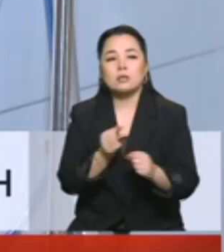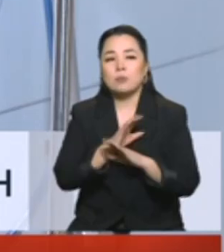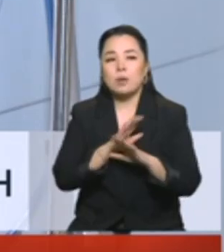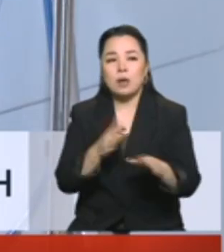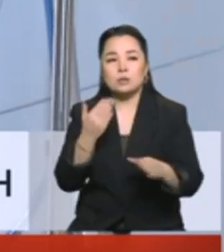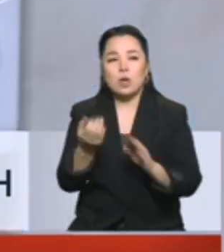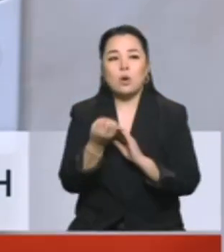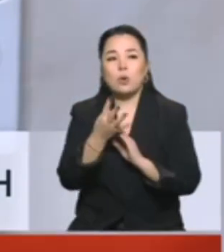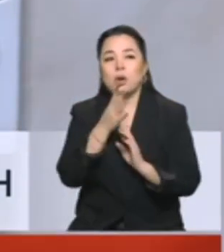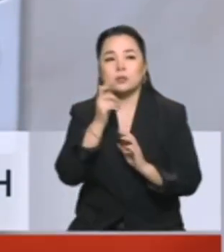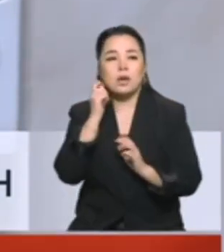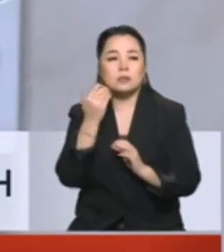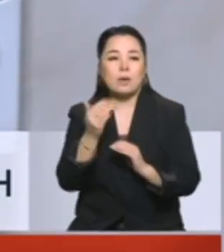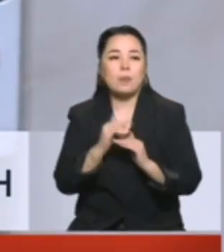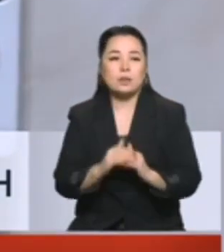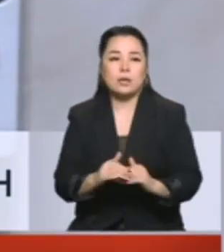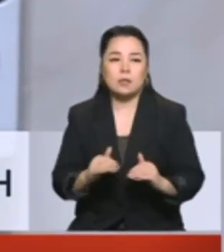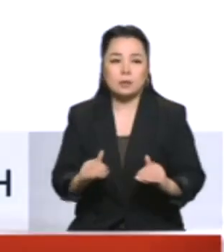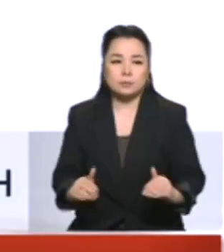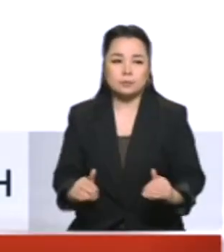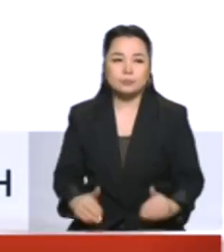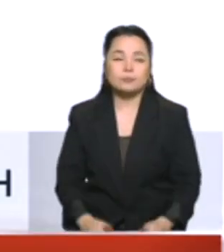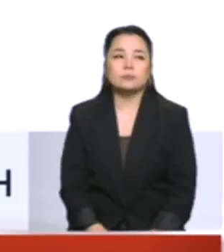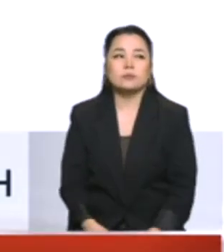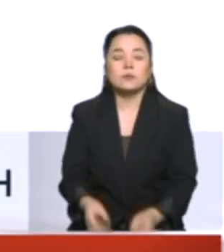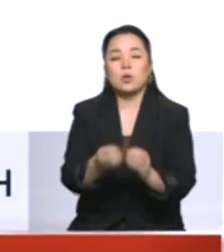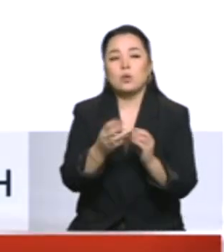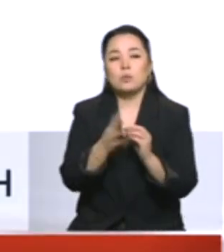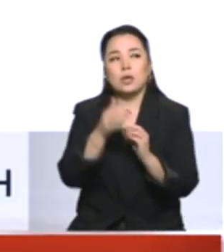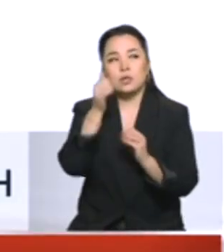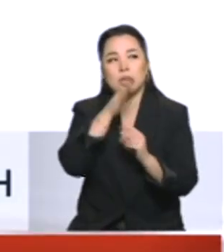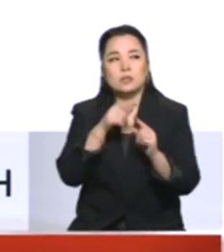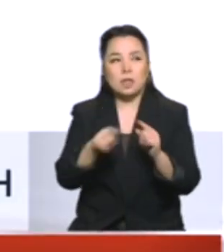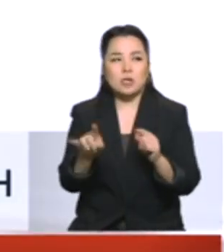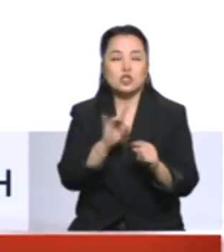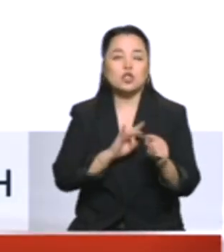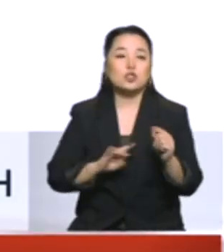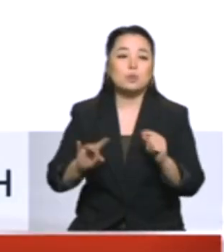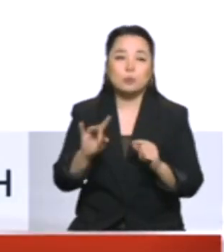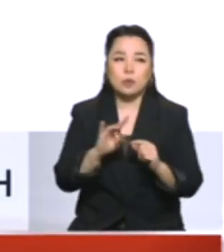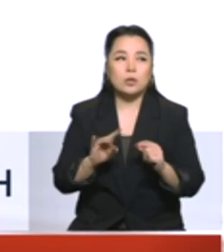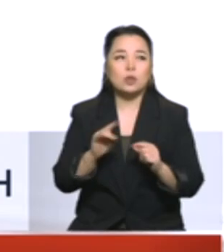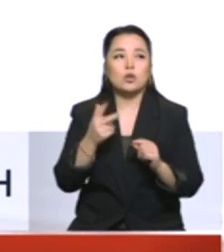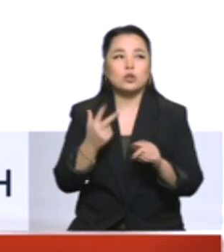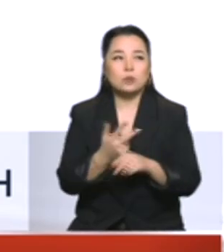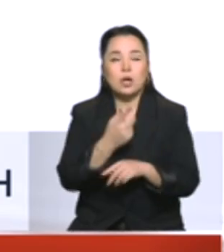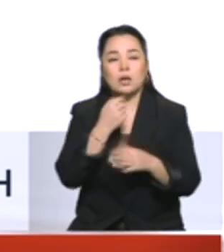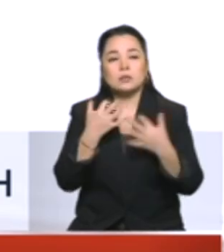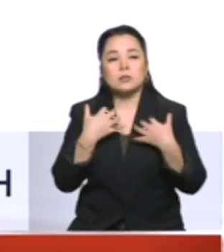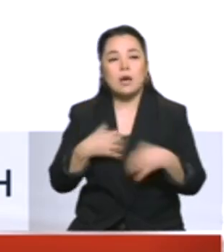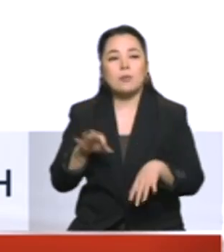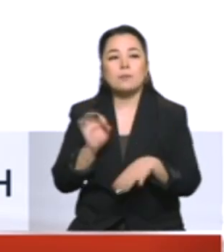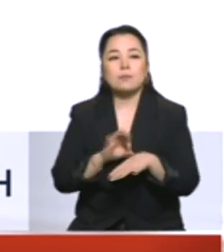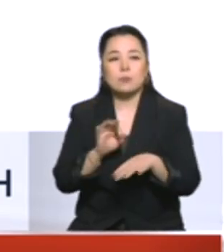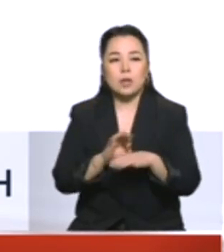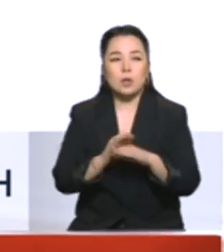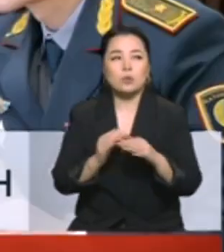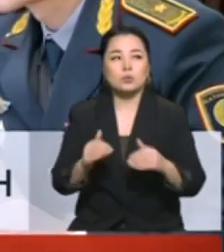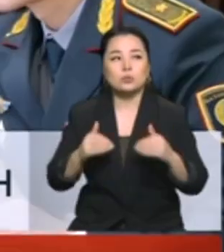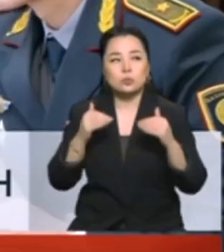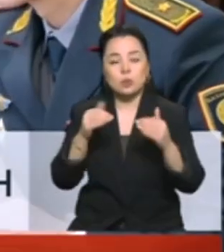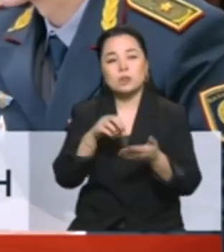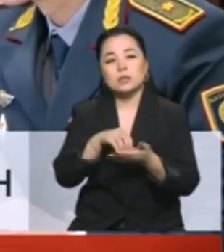мен 14 жасқа дейінгі балалар. Соңғы 15 жылдың ішінде республикада 3 рет қызылша ауруының өсуі